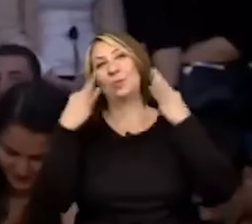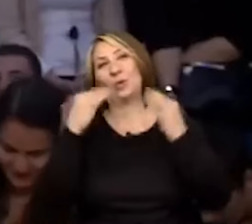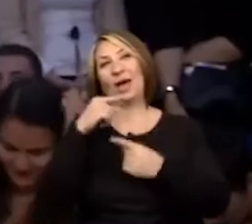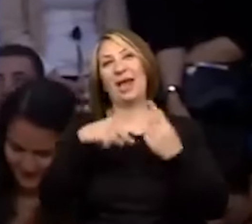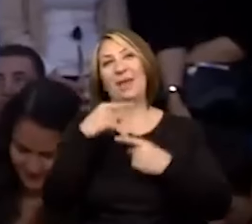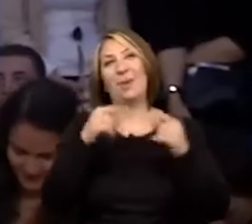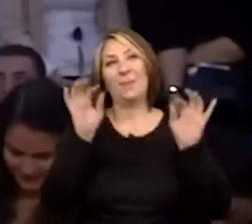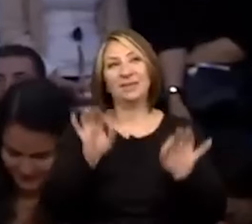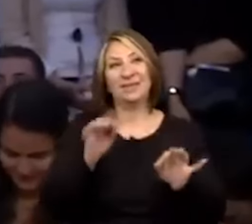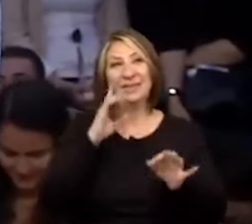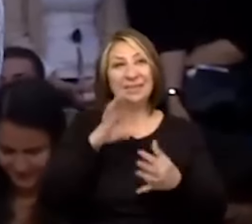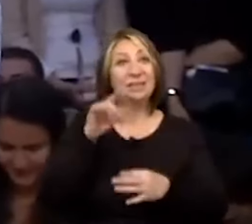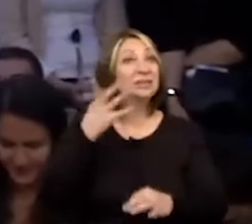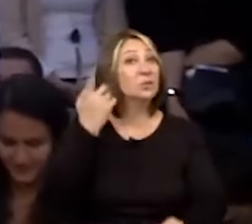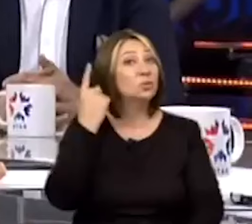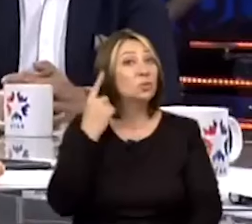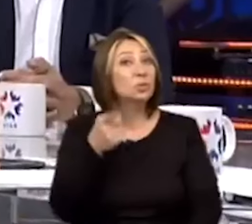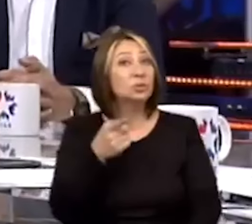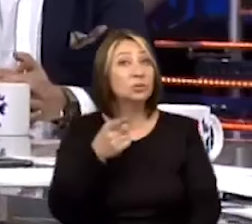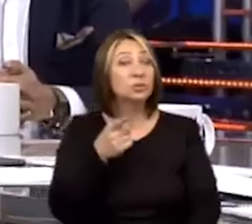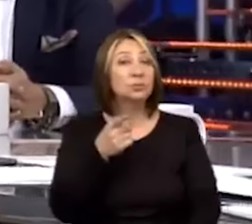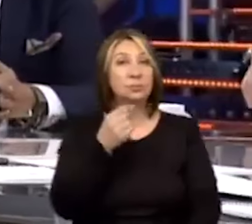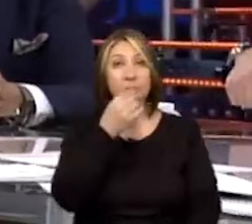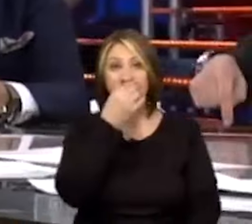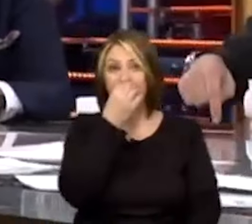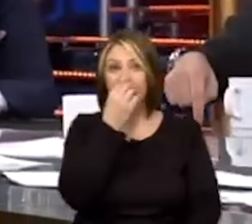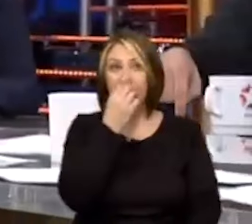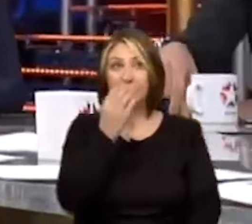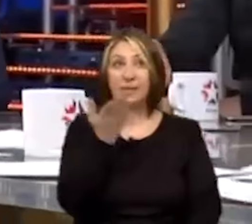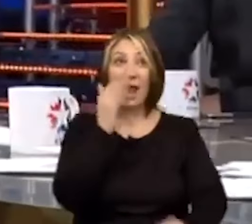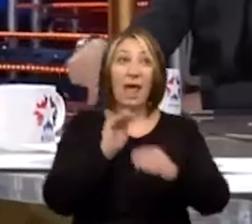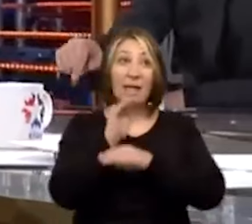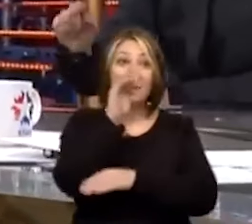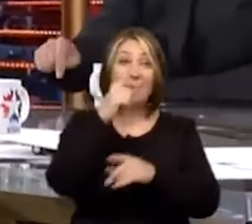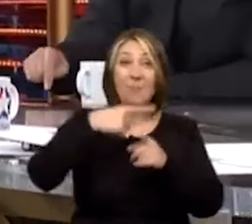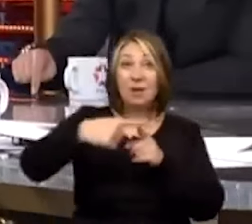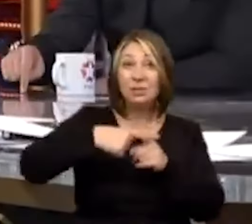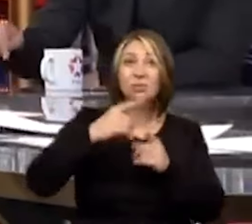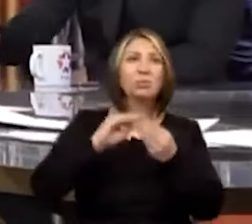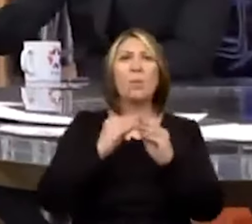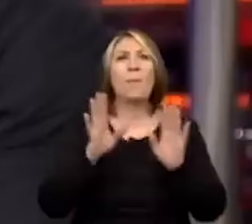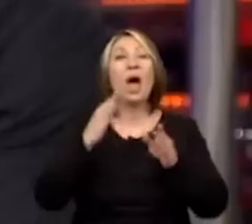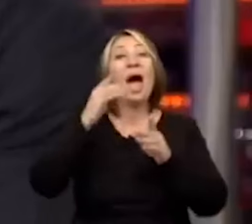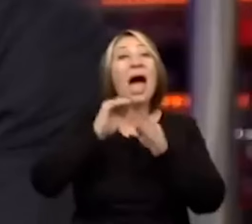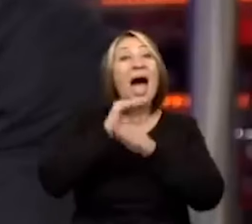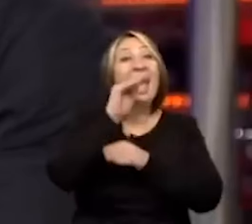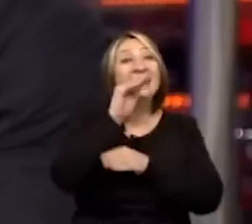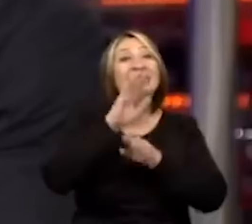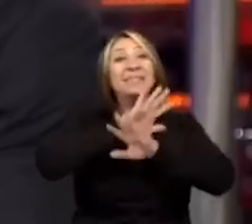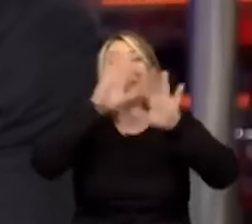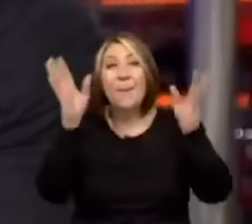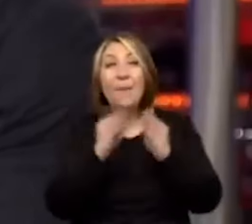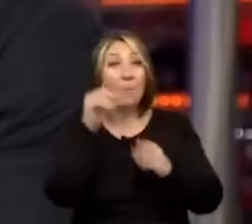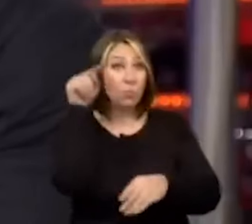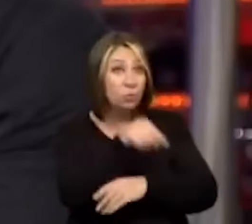arayışı başladı gibi geliyor bana. Siz ne düşünüyorsunuz? Yani eğer hayatınızın bir parçası buysa sorun yok. Ama hayatınız eğer